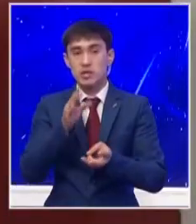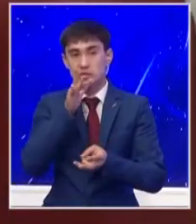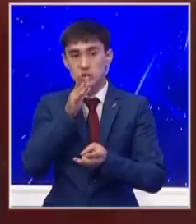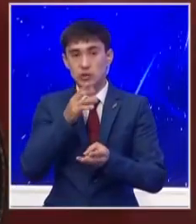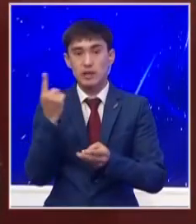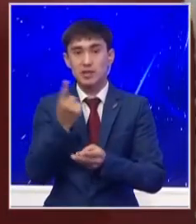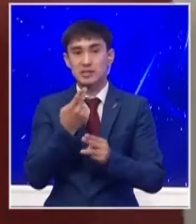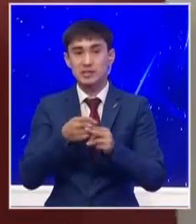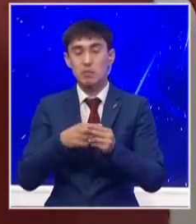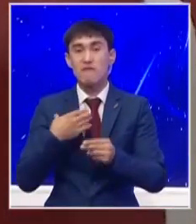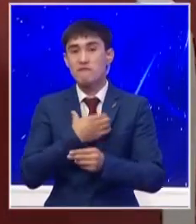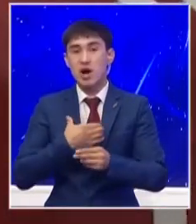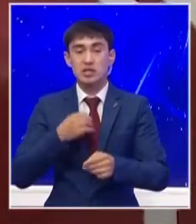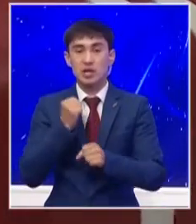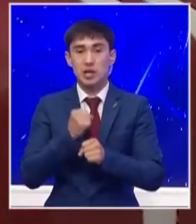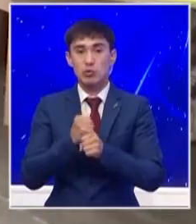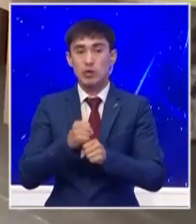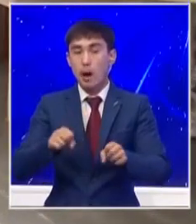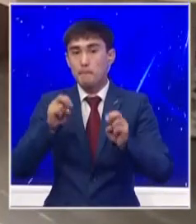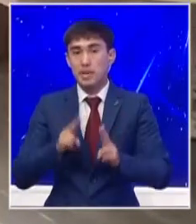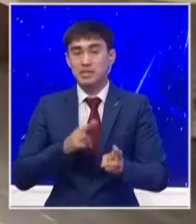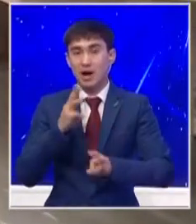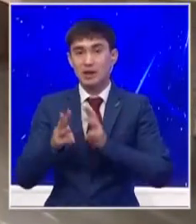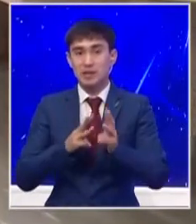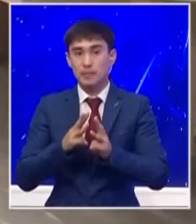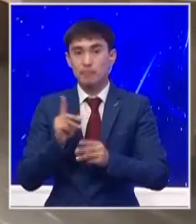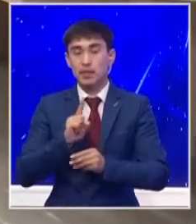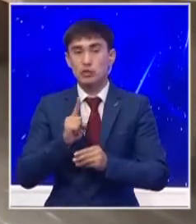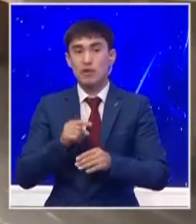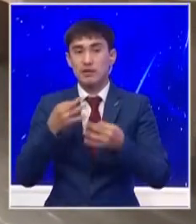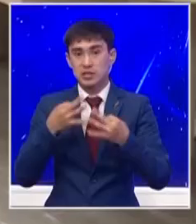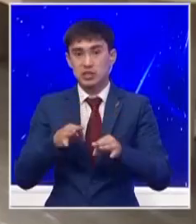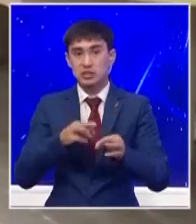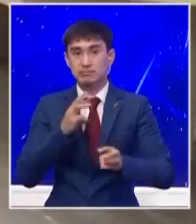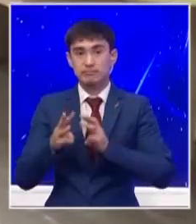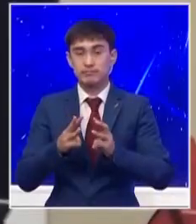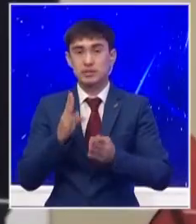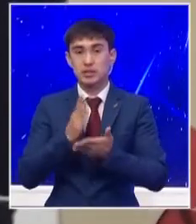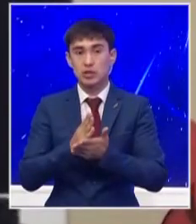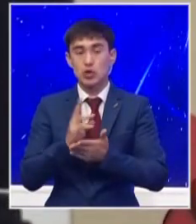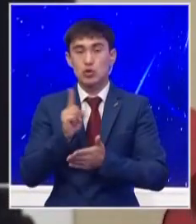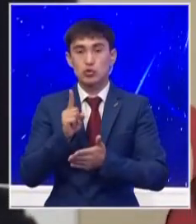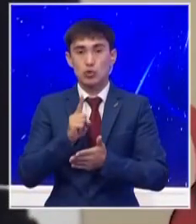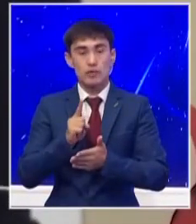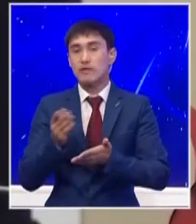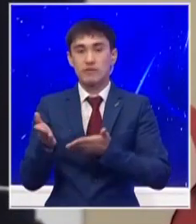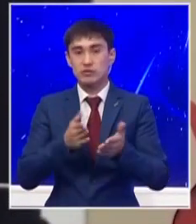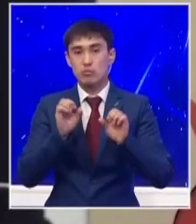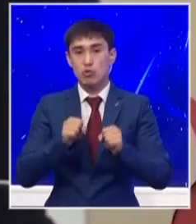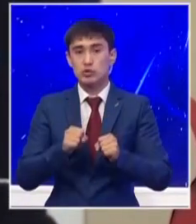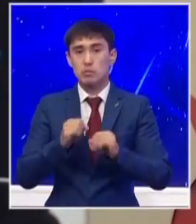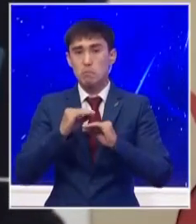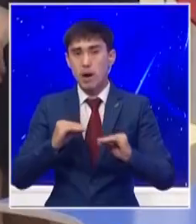это одна из самых важных работ. Опасность огня не только в том, что это разрушительная стихия, но и в том, что вызвать ее может